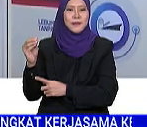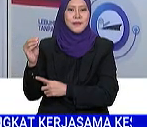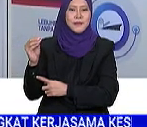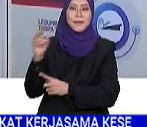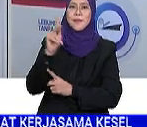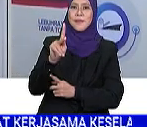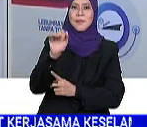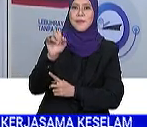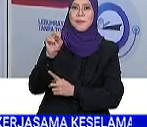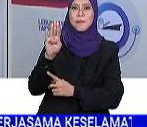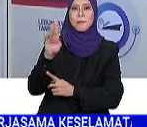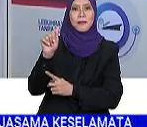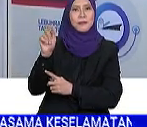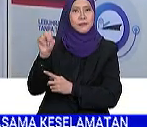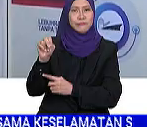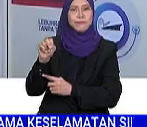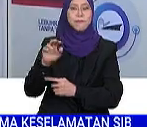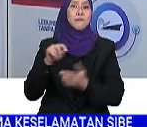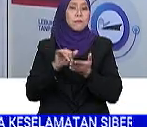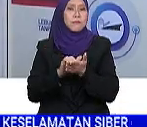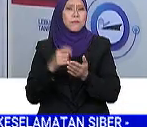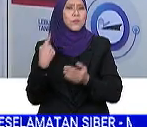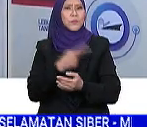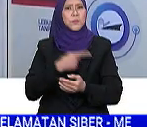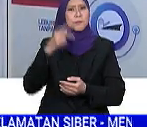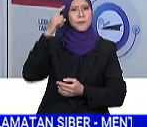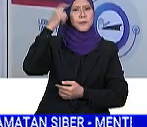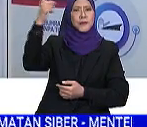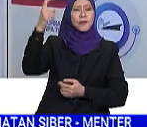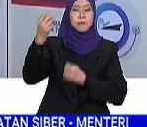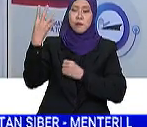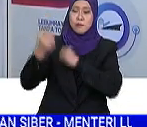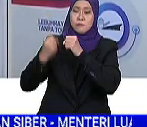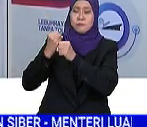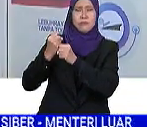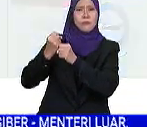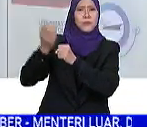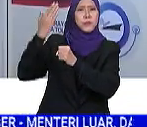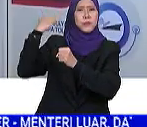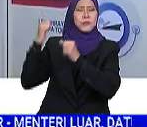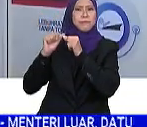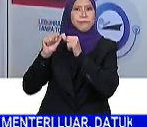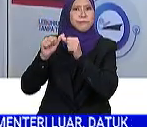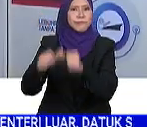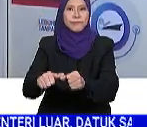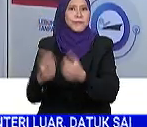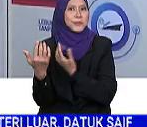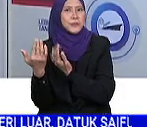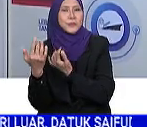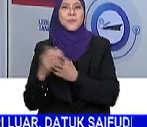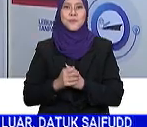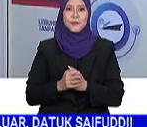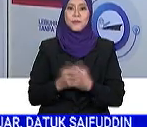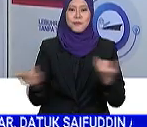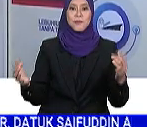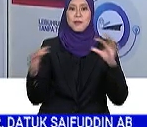N58 Lemah Kinabatangan ini. Ini adalah kita impi-impikan daripada beberapa tahun, puluh tahun yang lalu. Nah, ini adalah satu jaringan yang amat